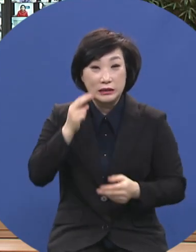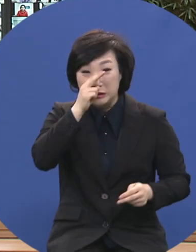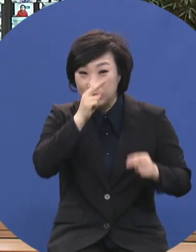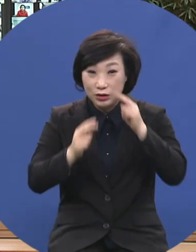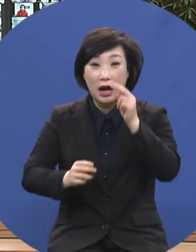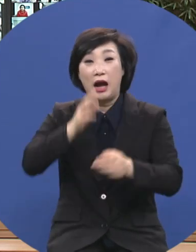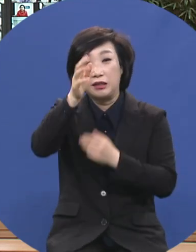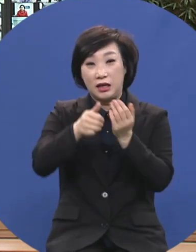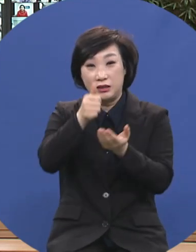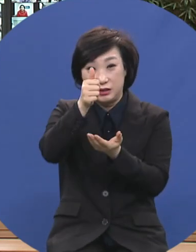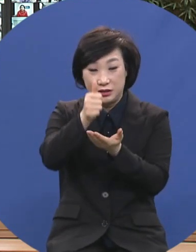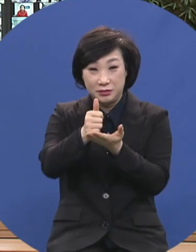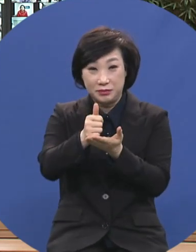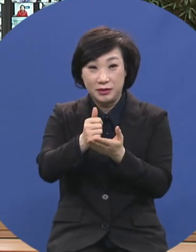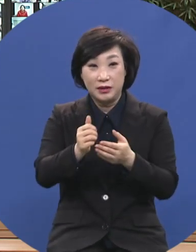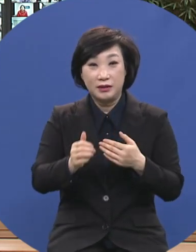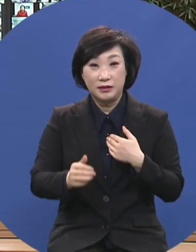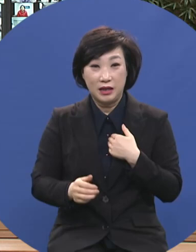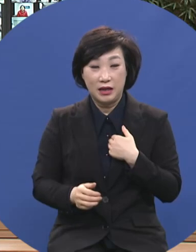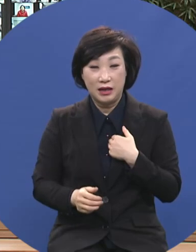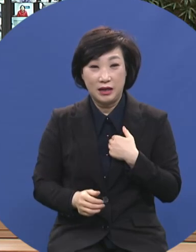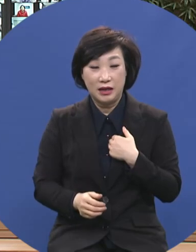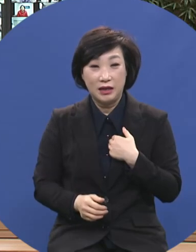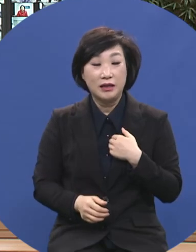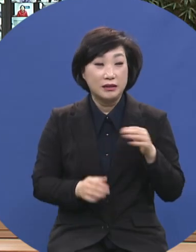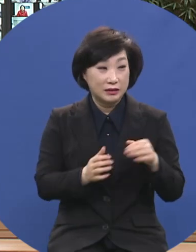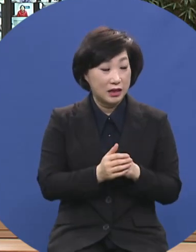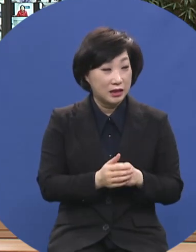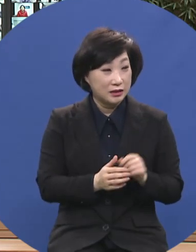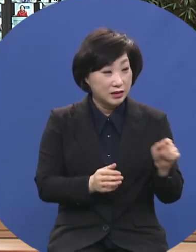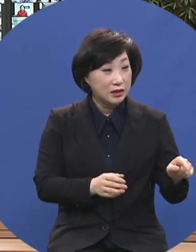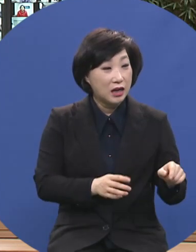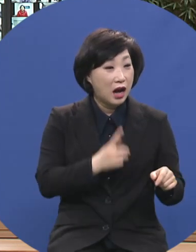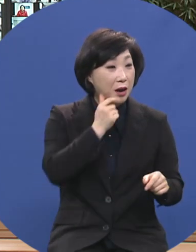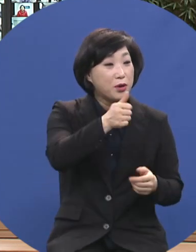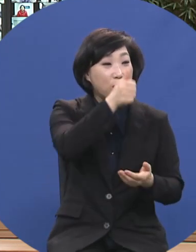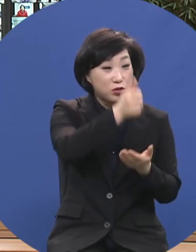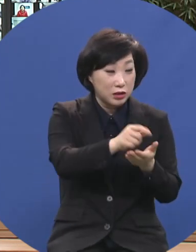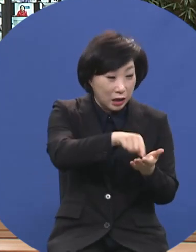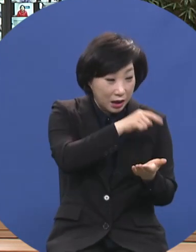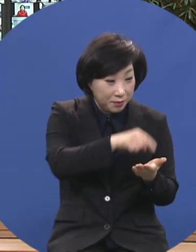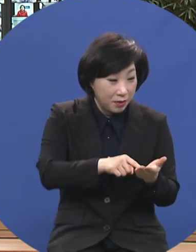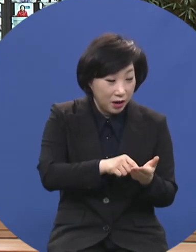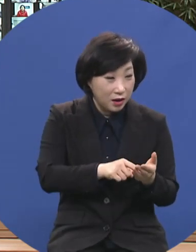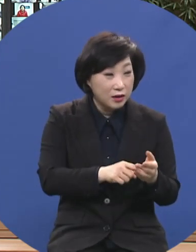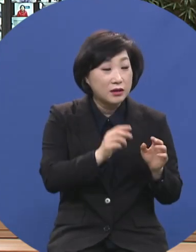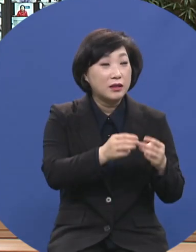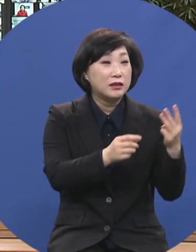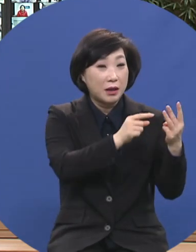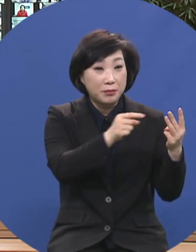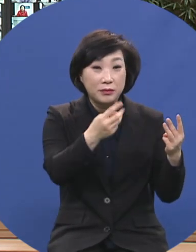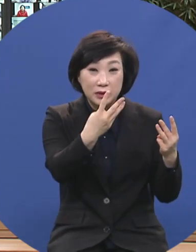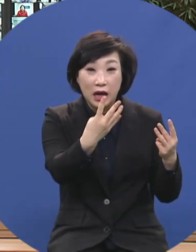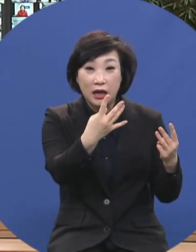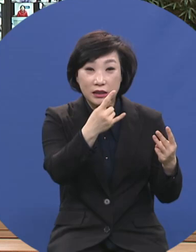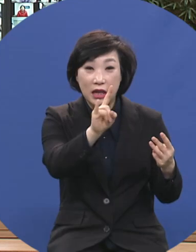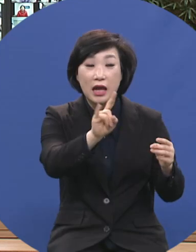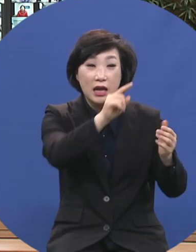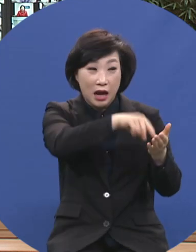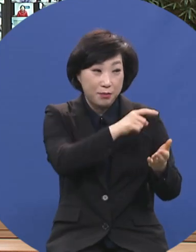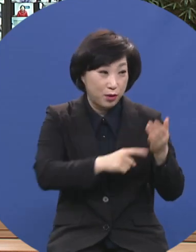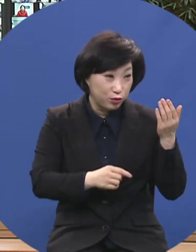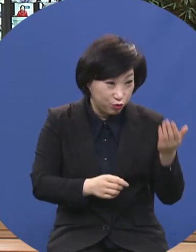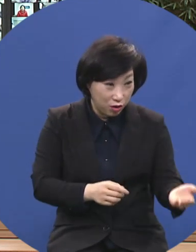시기하고 질투하는 하나님인즉 애비의 죄를 갚되 3, 4대 갚을 것이며 내 계명을